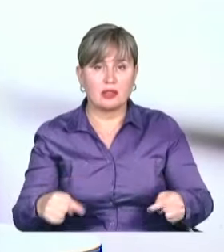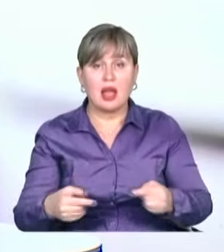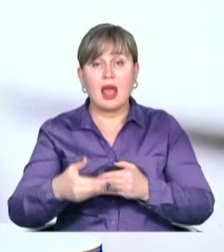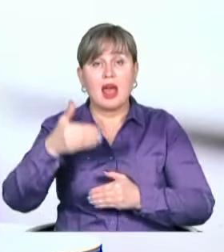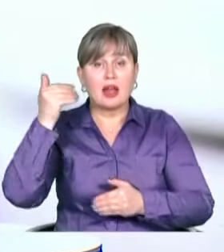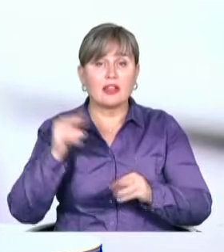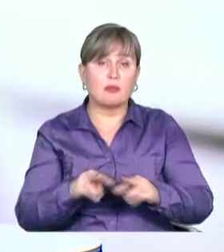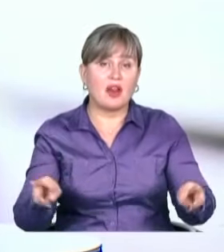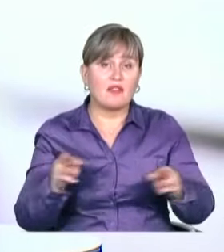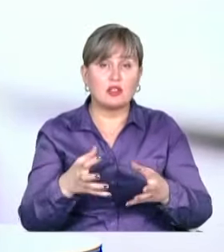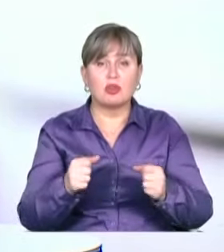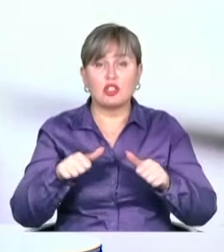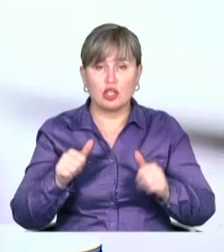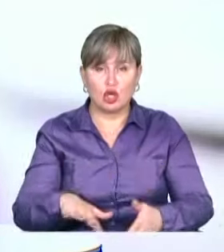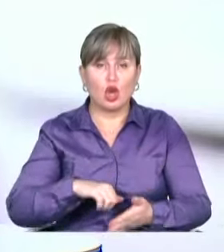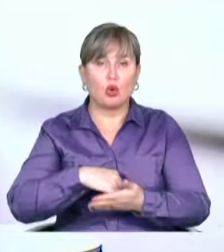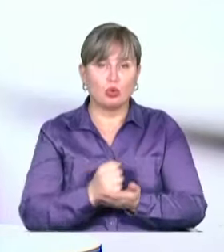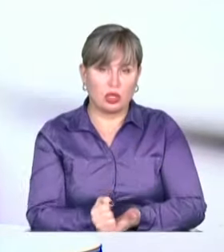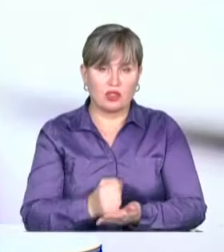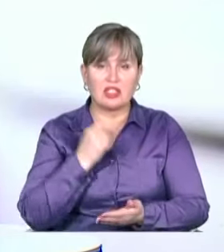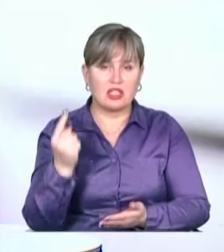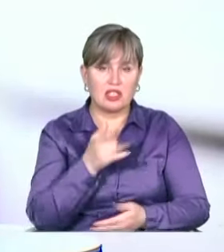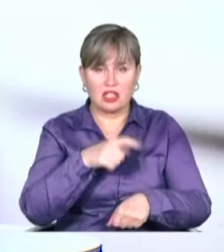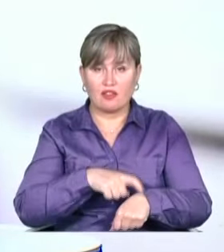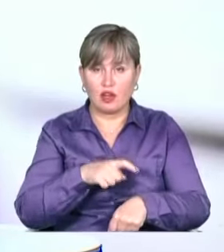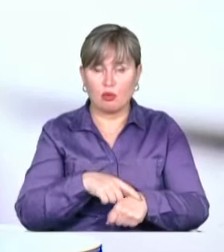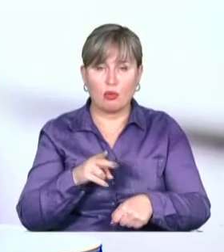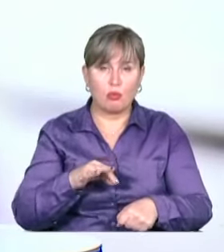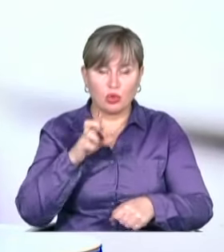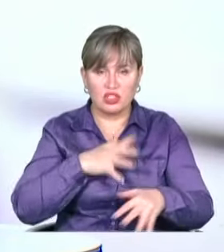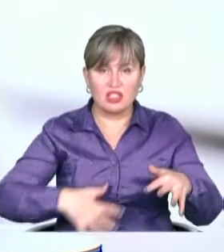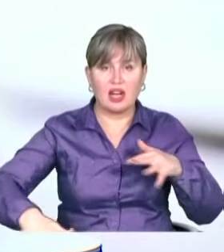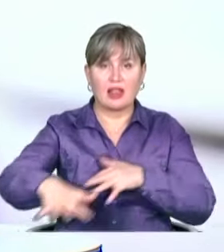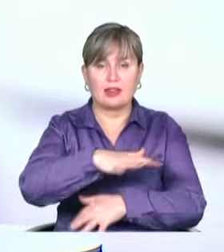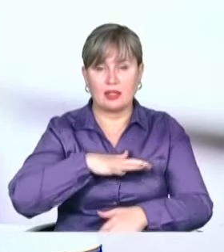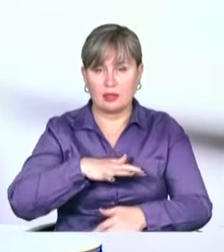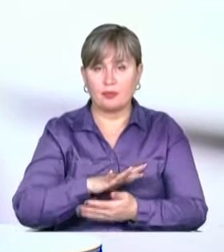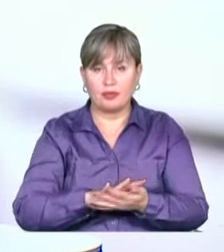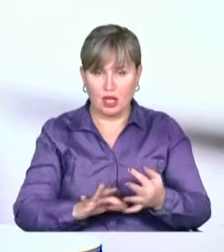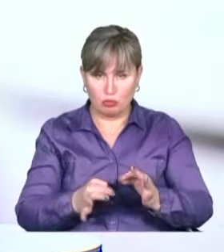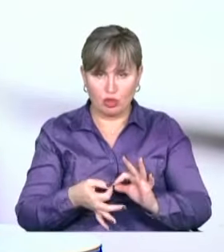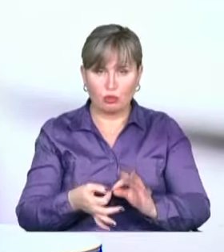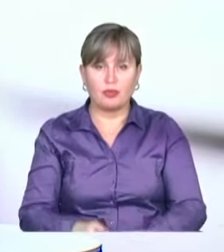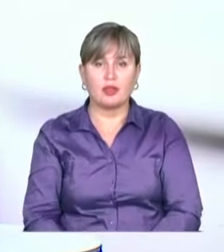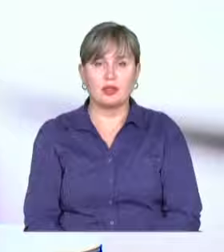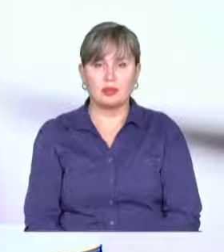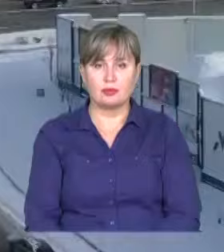ранее в правительстве приняли решение установить единый часовой пояс по всей стране. Айдана Нураш продолжит тему.